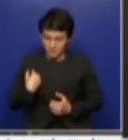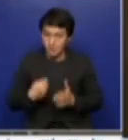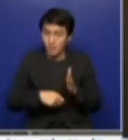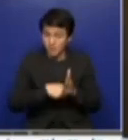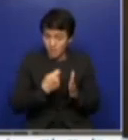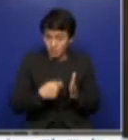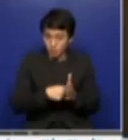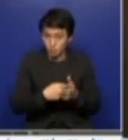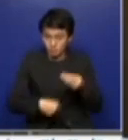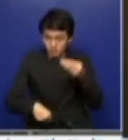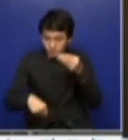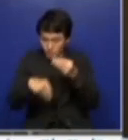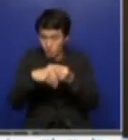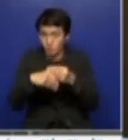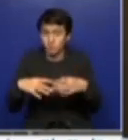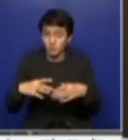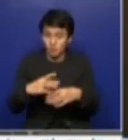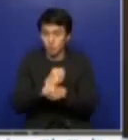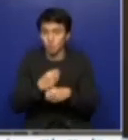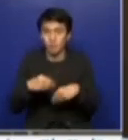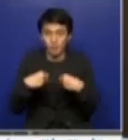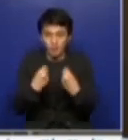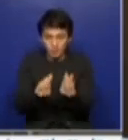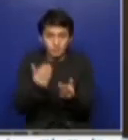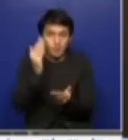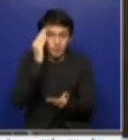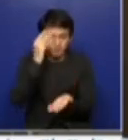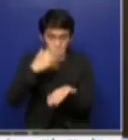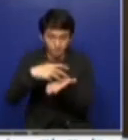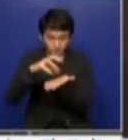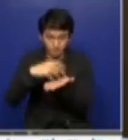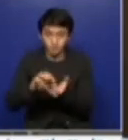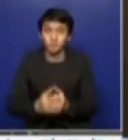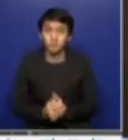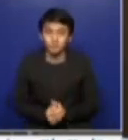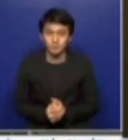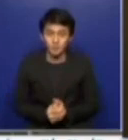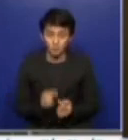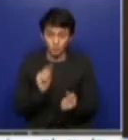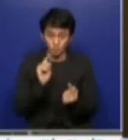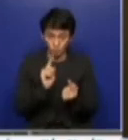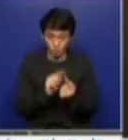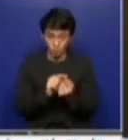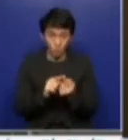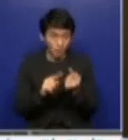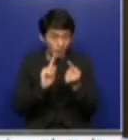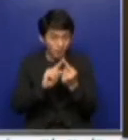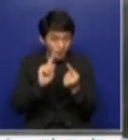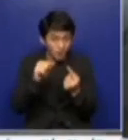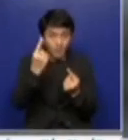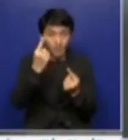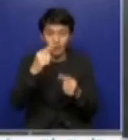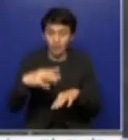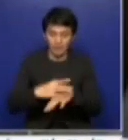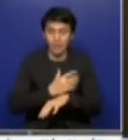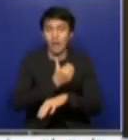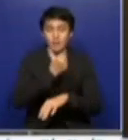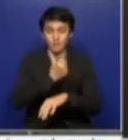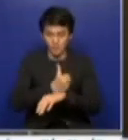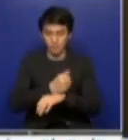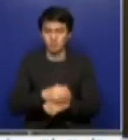ปดังนี้ประการแรกในทางการเมืองคำพูดของ